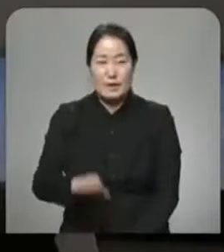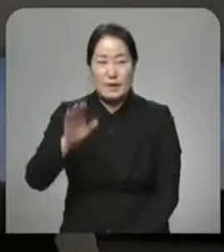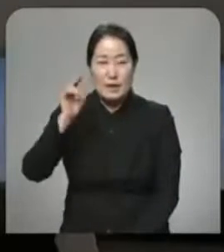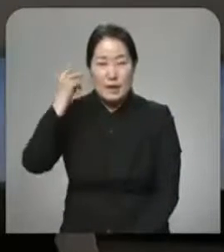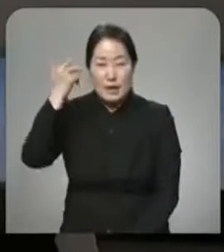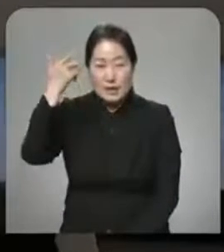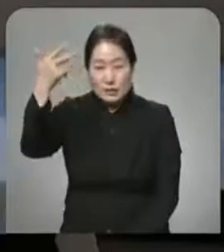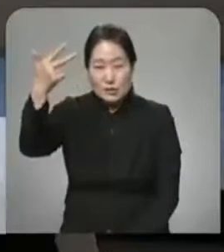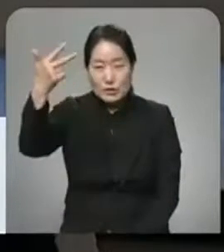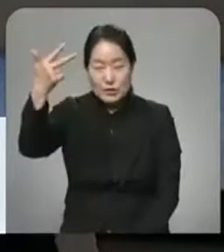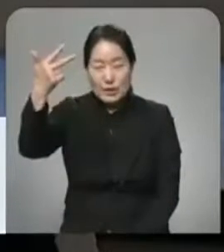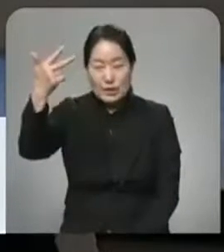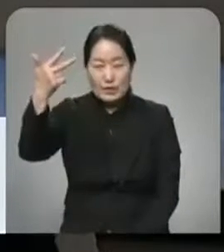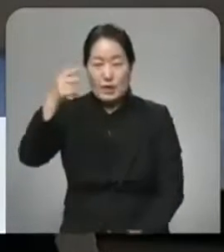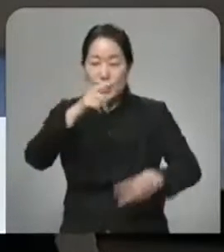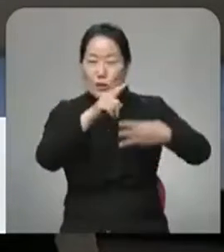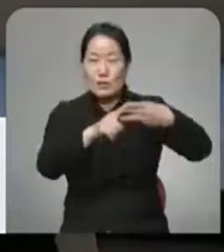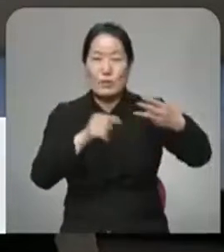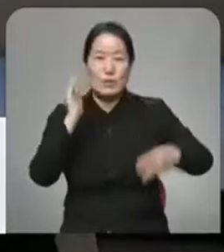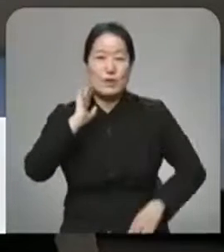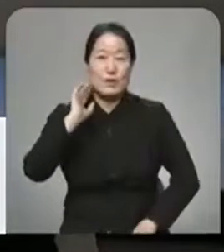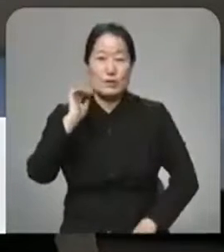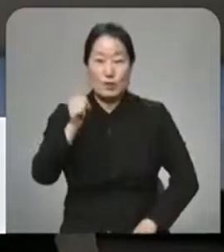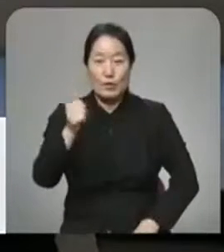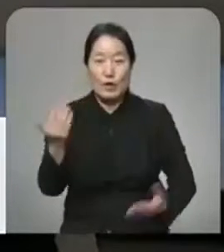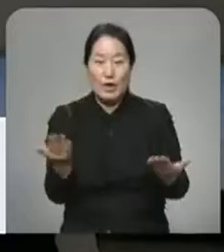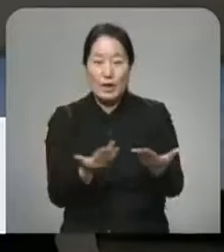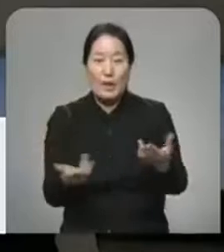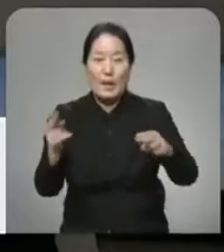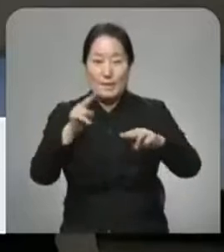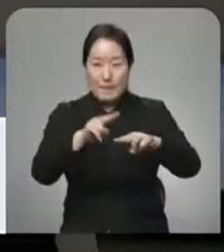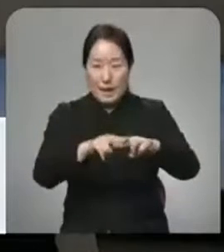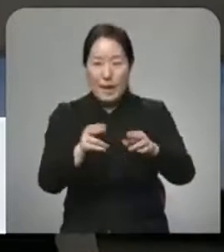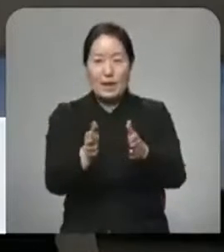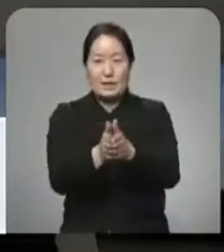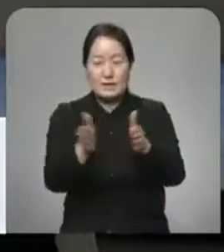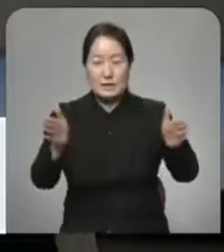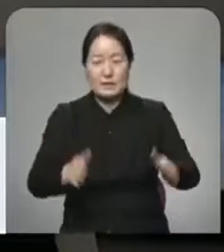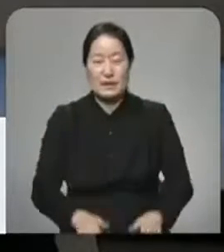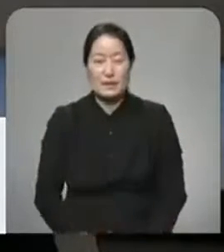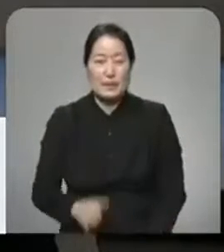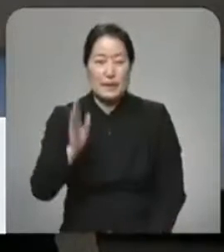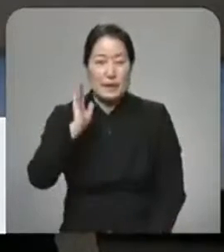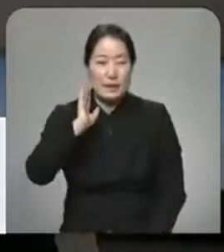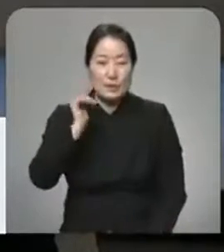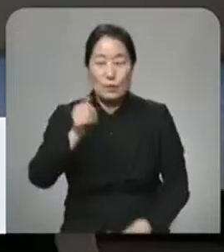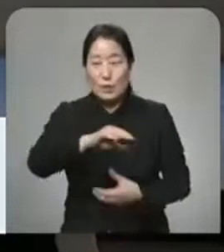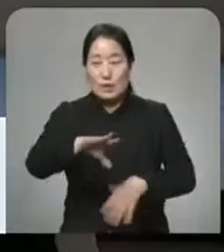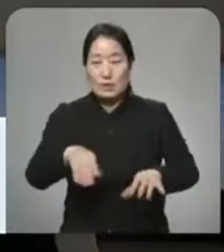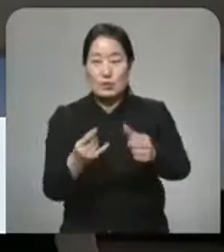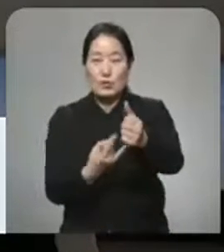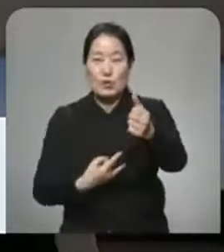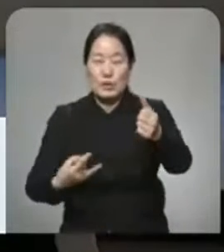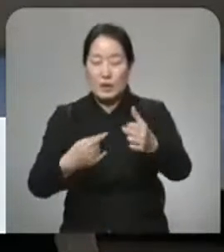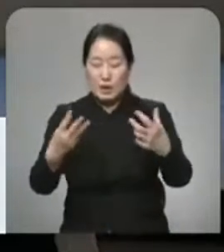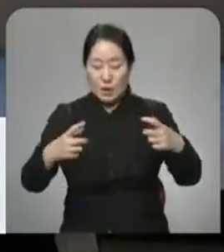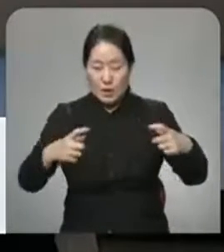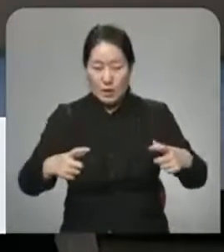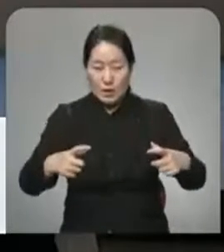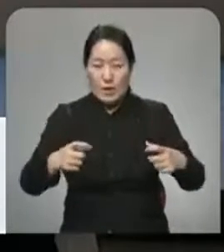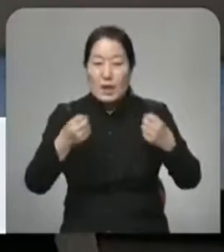앞으로 일주일 뒤면 차기 윤석열 정부가 출범합니다. 이에 맞춰 대통령직 인수위원회가 강원도에서 새